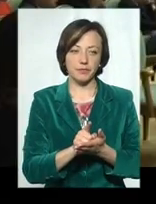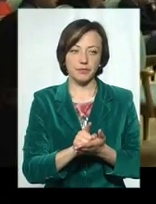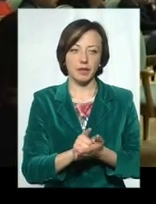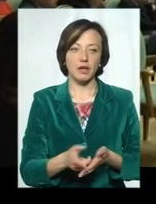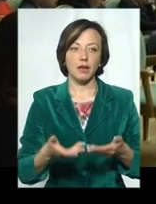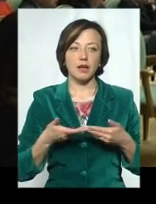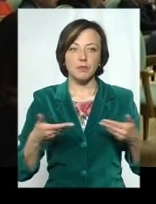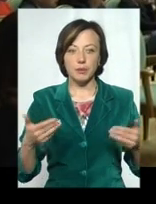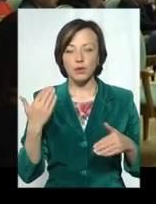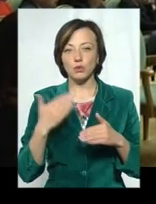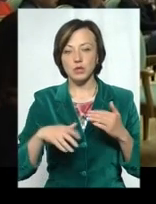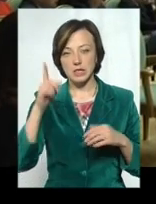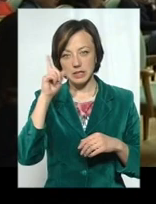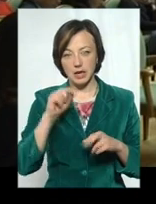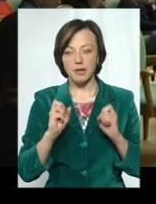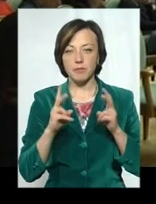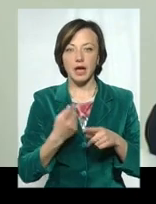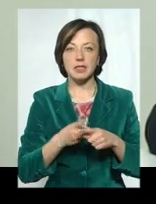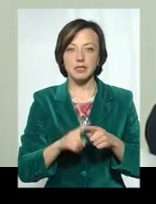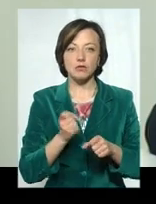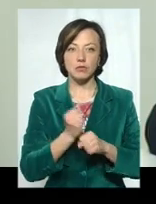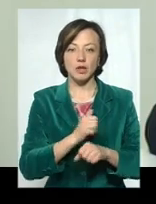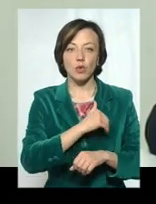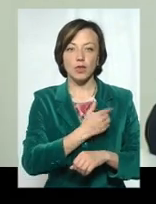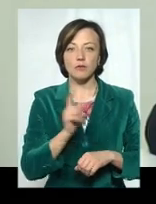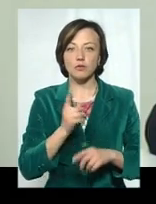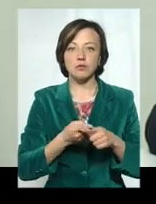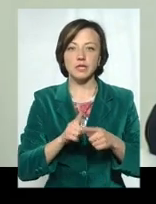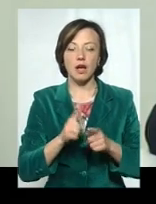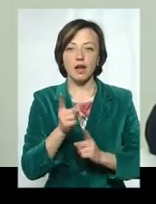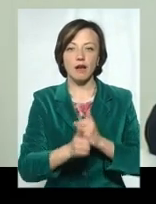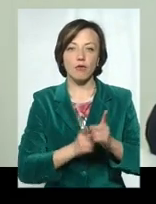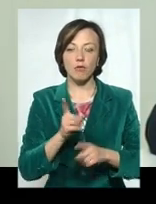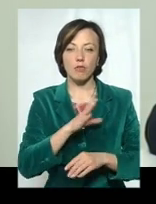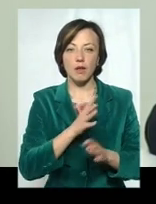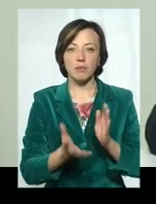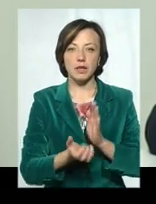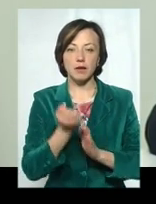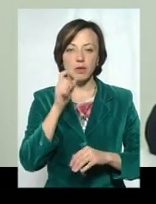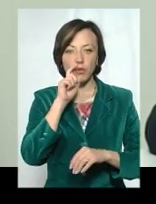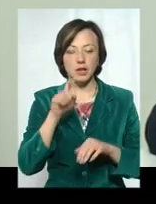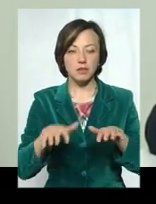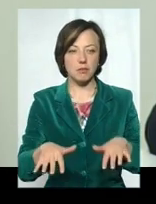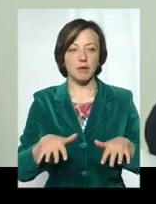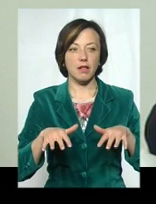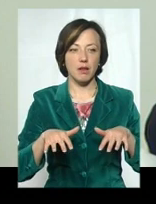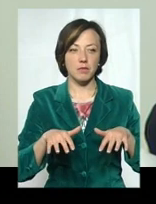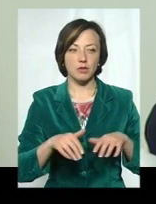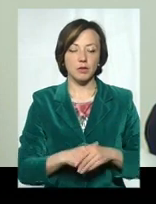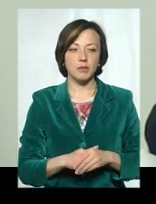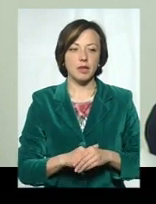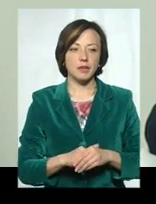вже знаємо, як це зробити. Я би дуже хотів, щоб ця реформа була підтримана українським парламентом.